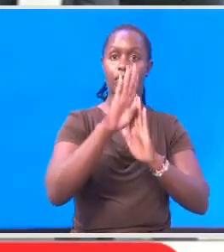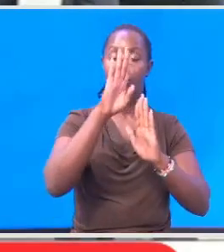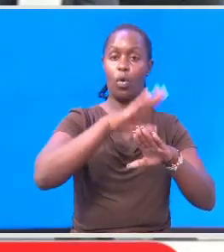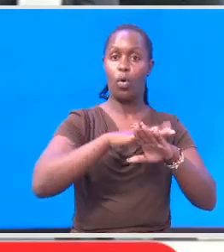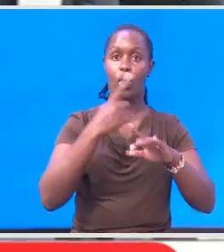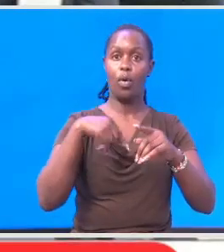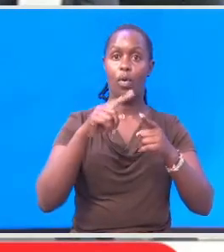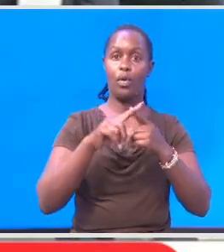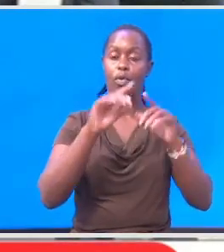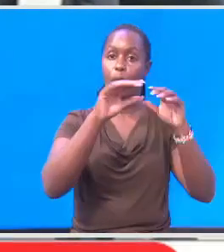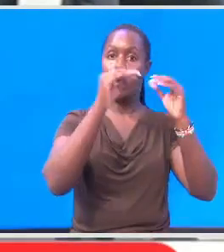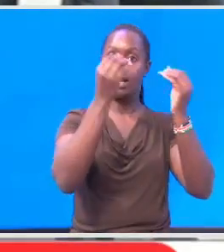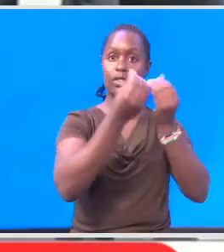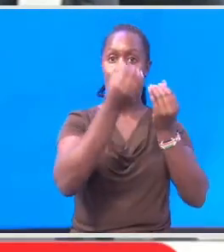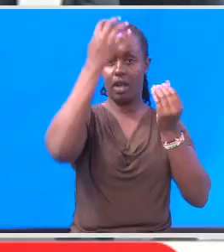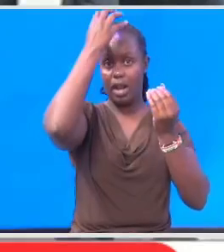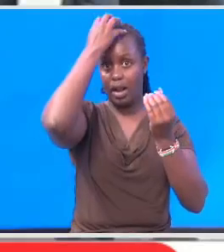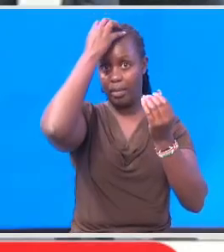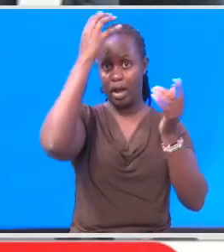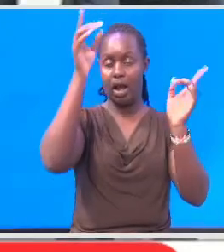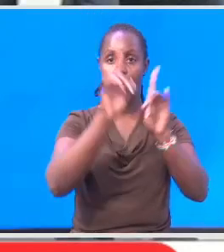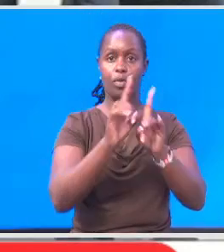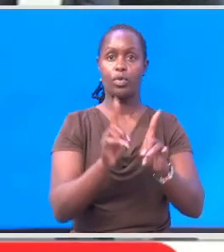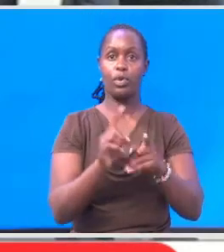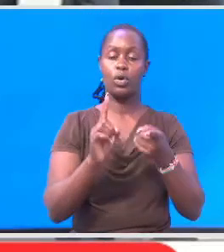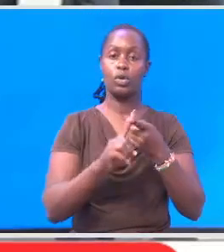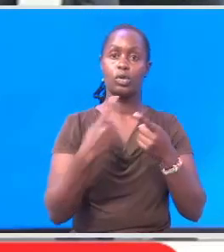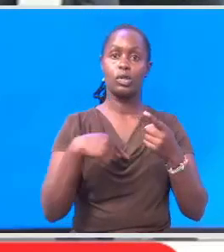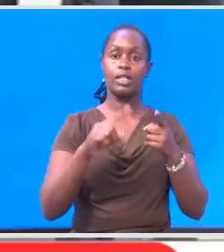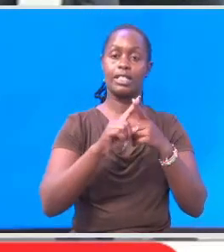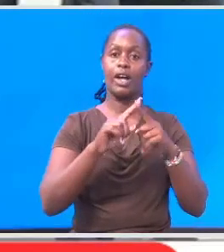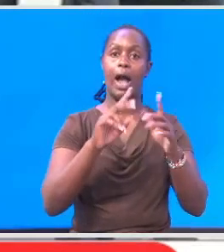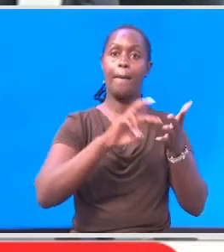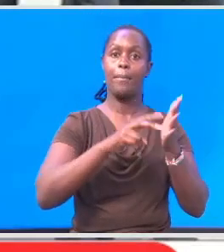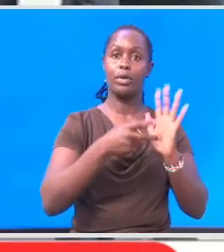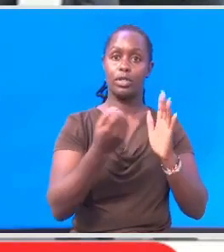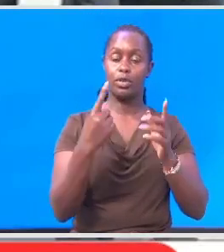mradi wa unyunyuziaji mimea maji wa Bura. Paul Kirobi, TV 47.